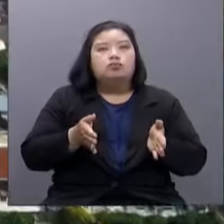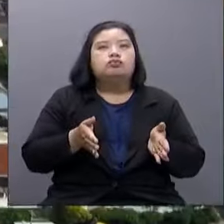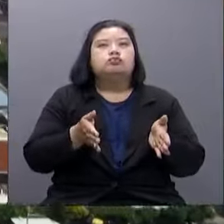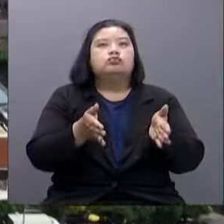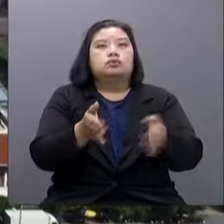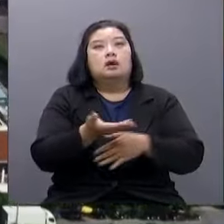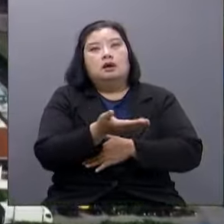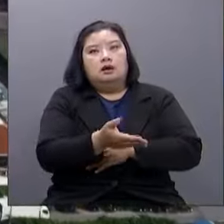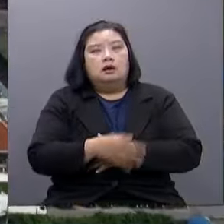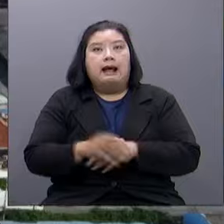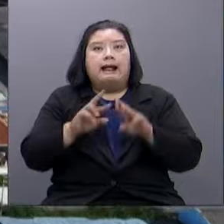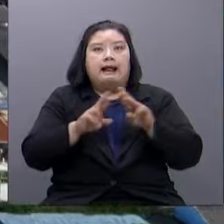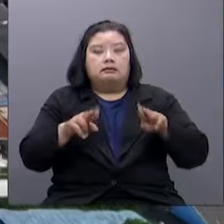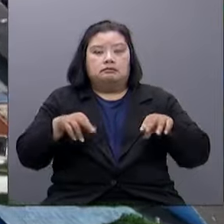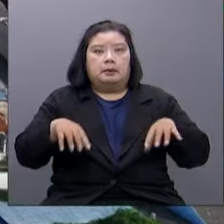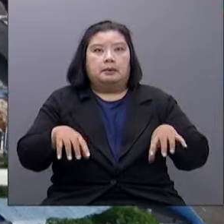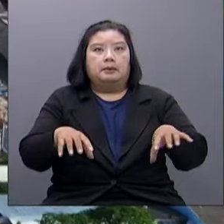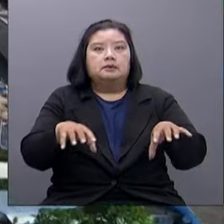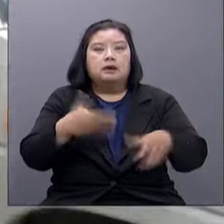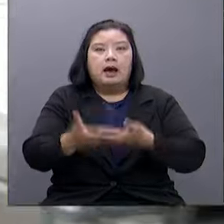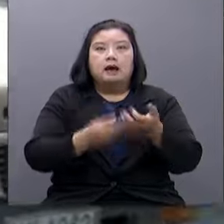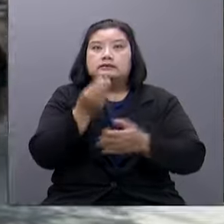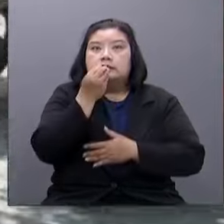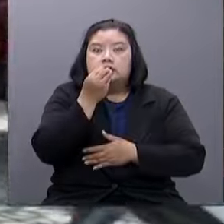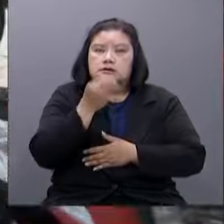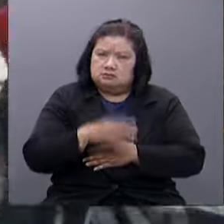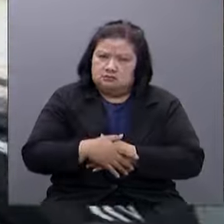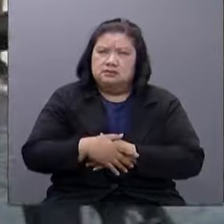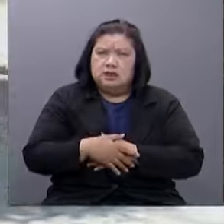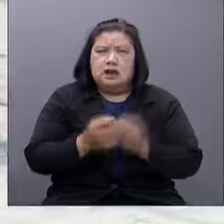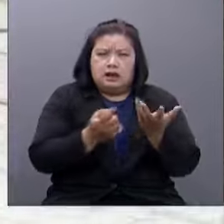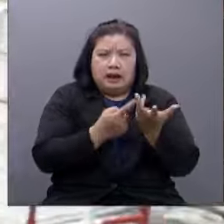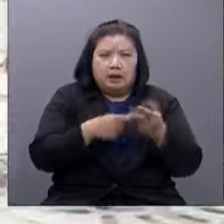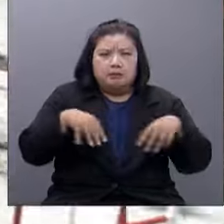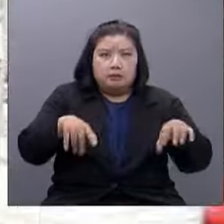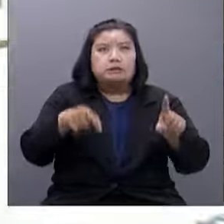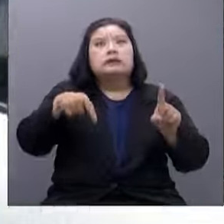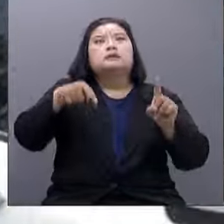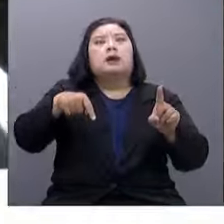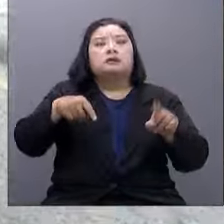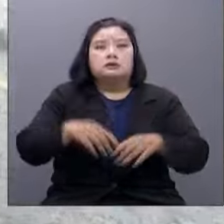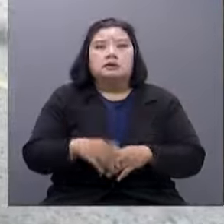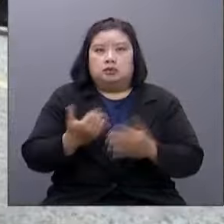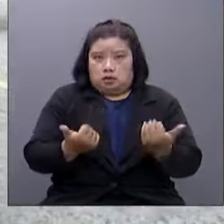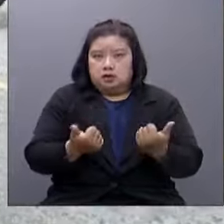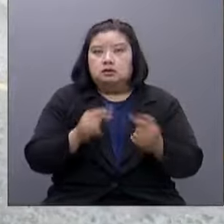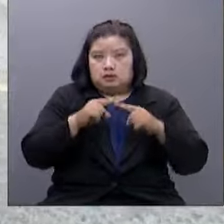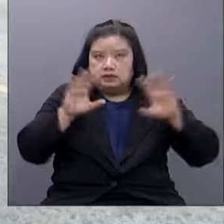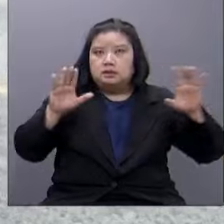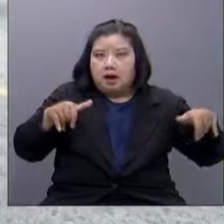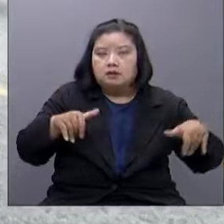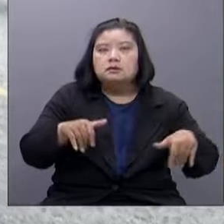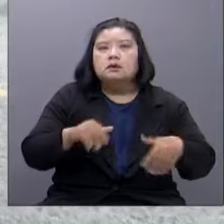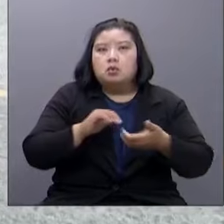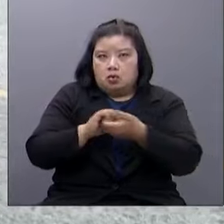ไปด้วยร้านอาหารรองรับนักท่องเที่ยวกว่าพันแห่งค่ะที่ผ่านมาเทศบาลได้มีการประสานความร่วมมือในการคัดแยก